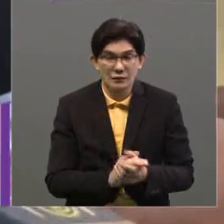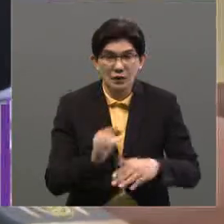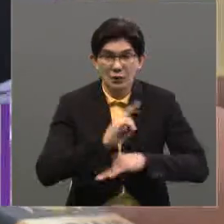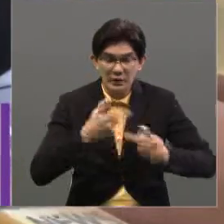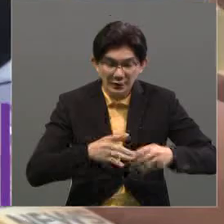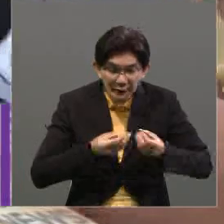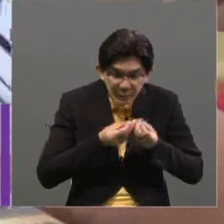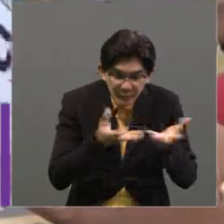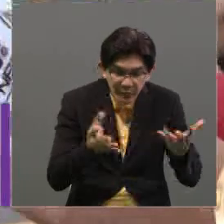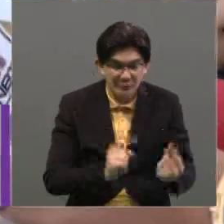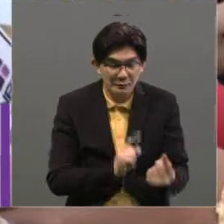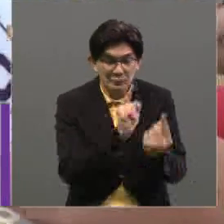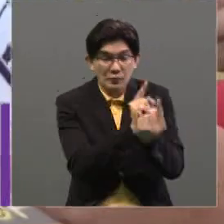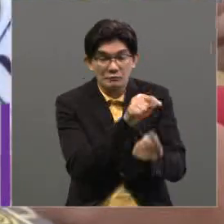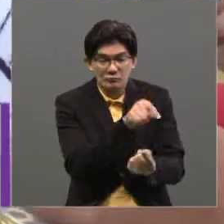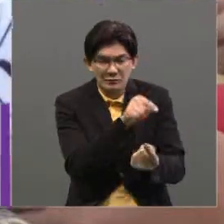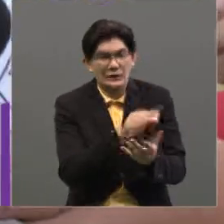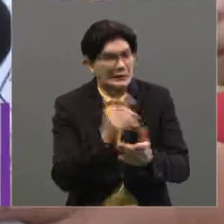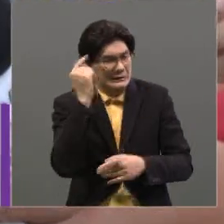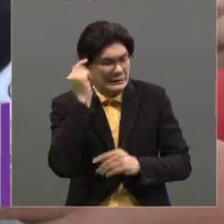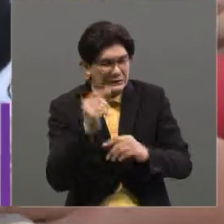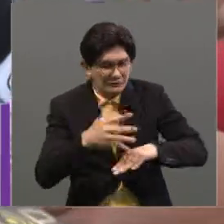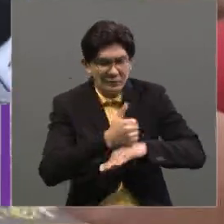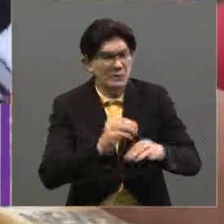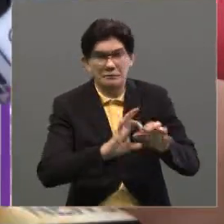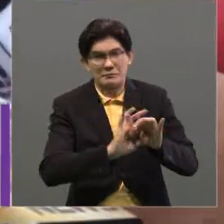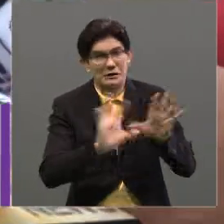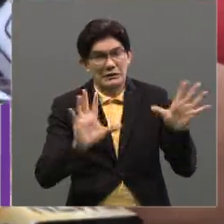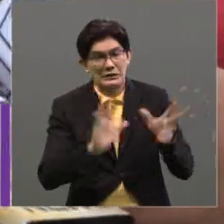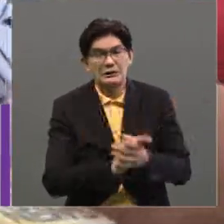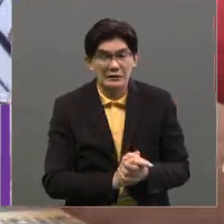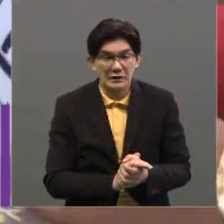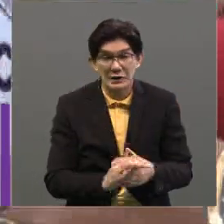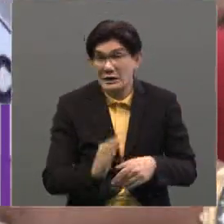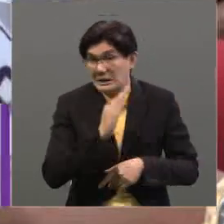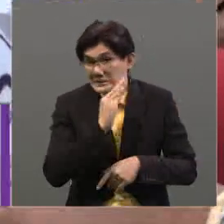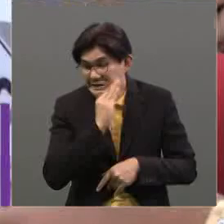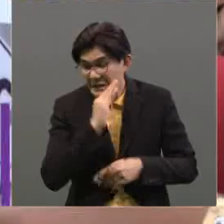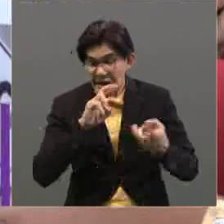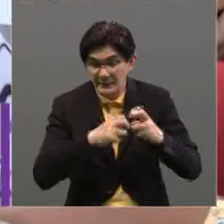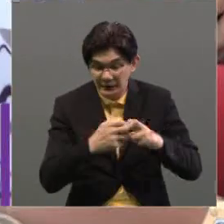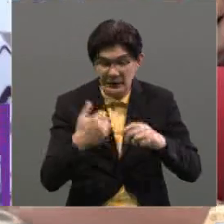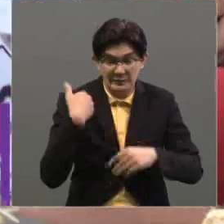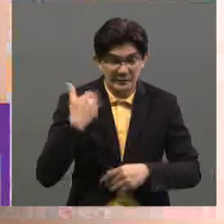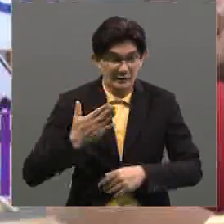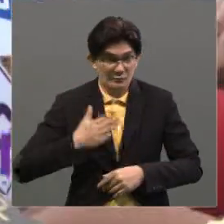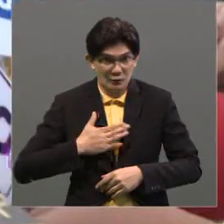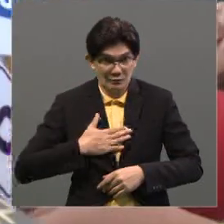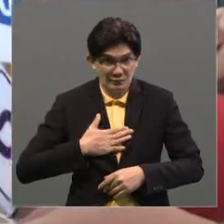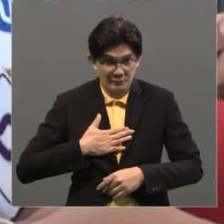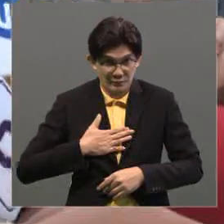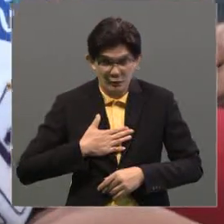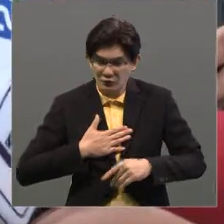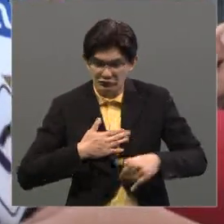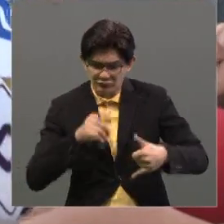เกิดหรือว่าไปพบกันนั้นเนี่ยไม่ใช่เรื่องการเมืองแน่นอนนะครับเพราะว่าถ้ามีอะไรขึ้นมานั้นเนี่ยผมเองนะครับคงต้องเป็นคนพิจาร